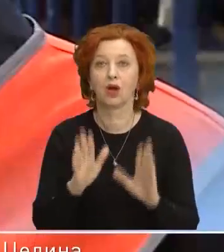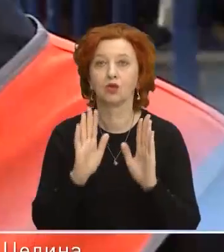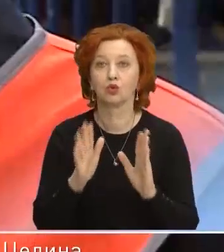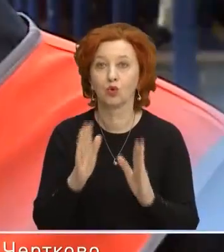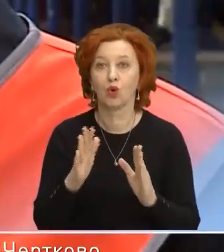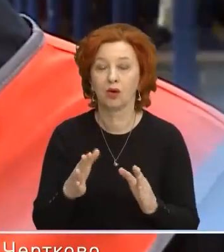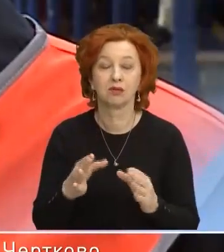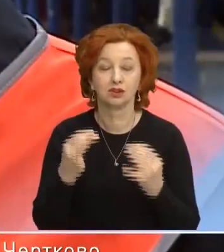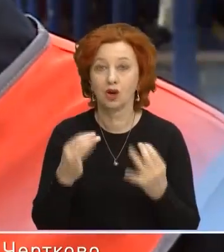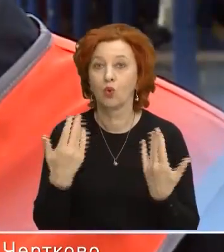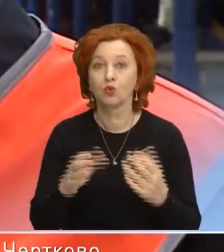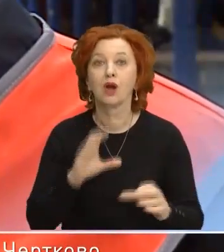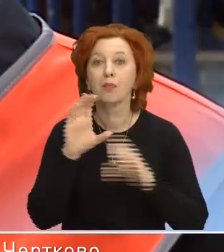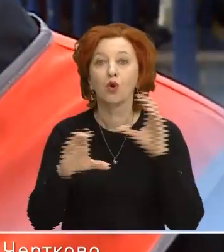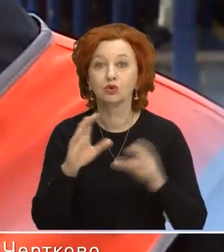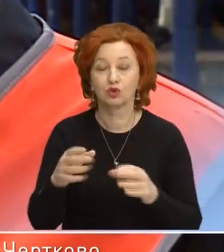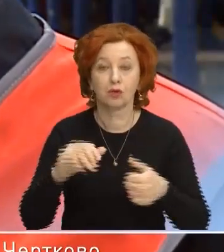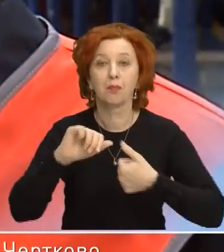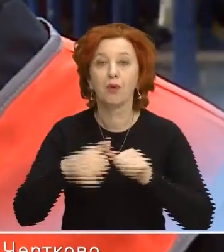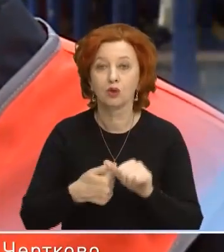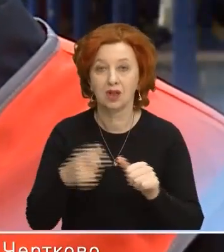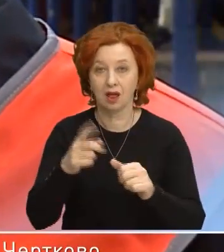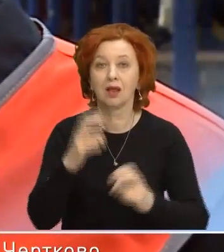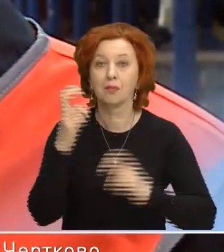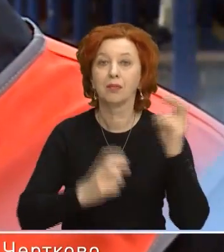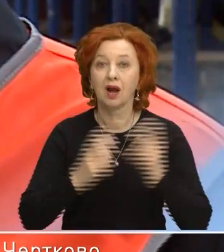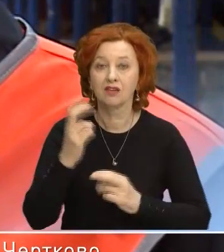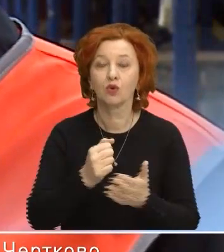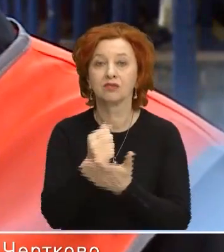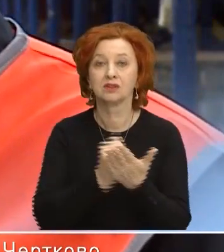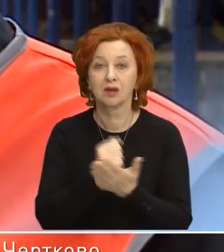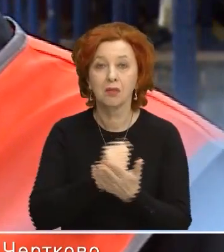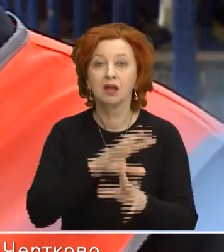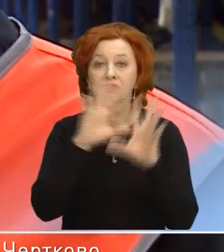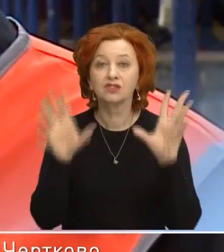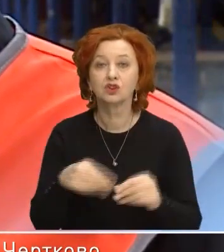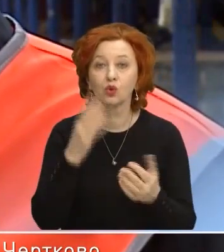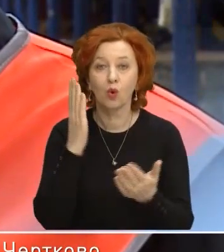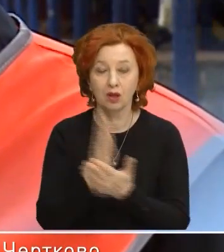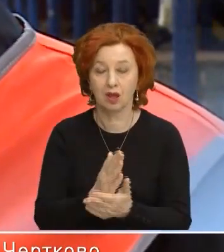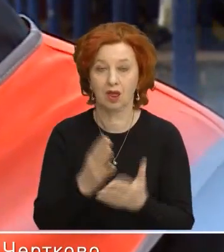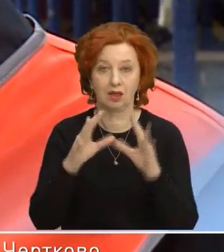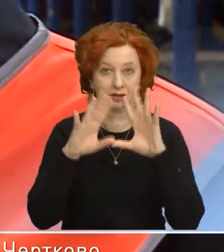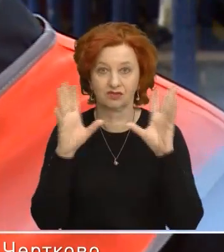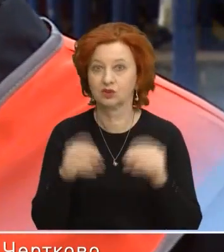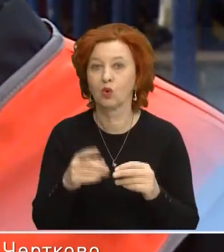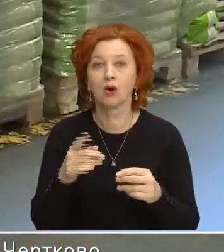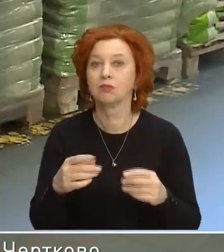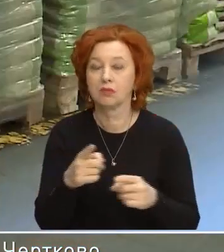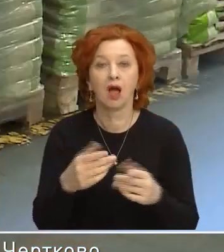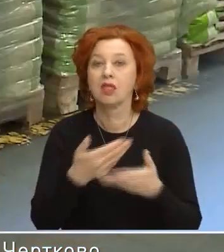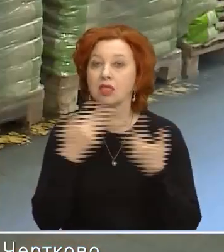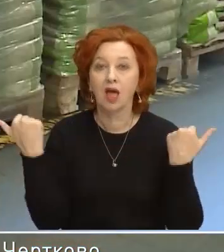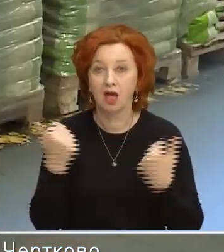сахаре. У поставщиков мы знаем стабильные производства и объемы, и запасы. Мы не фиксируем каких-то сбоев